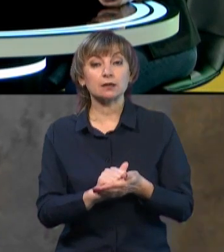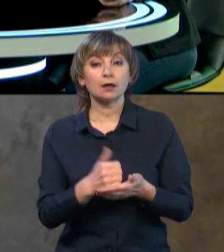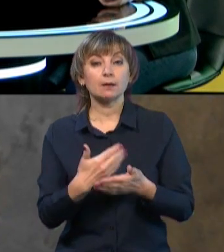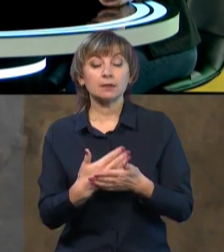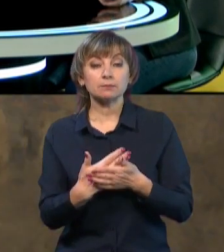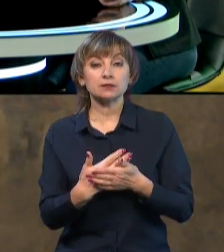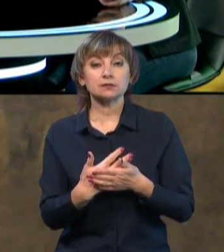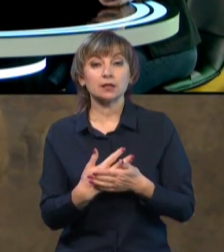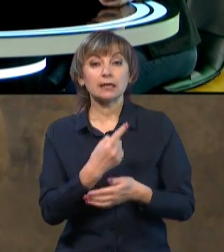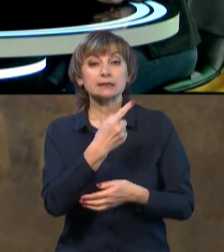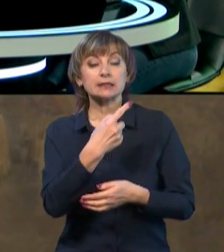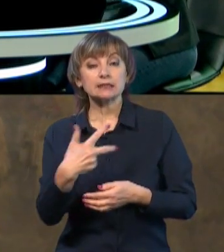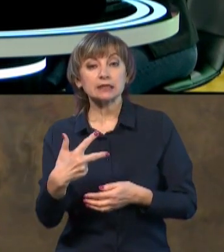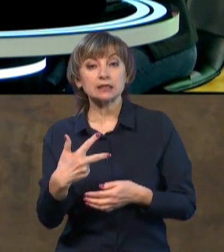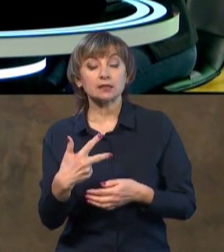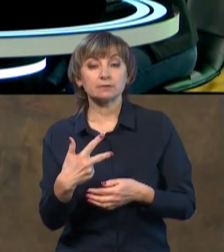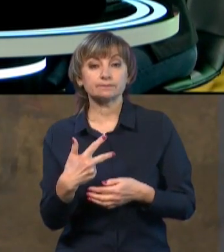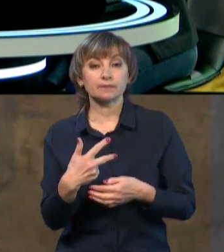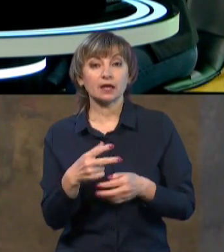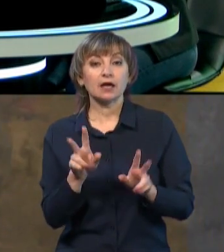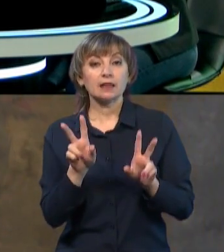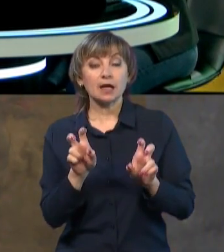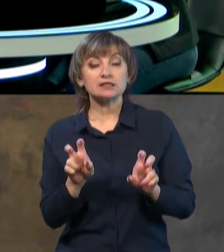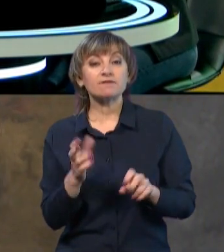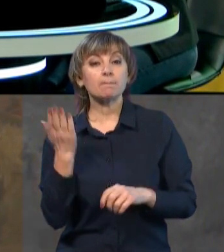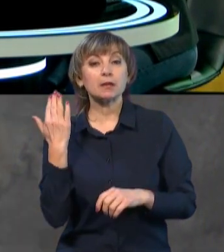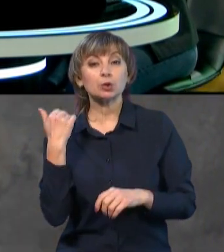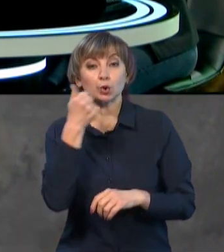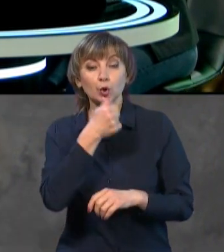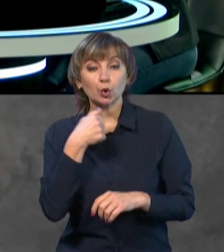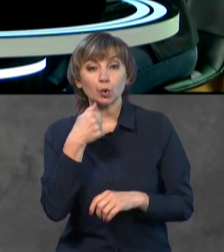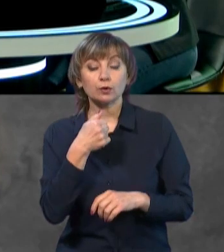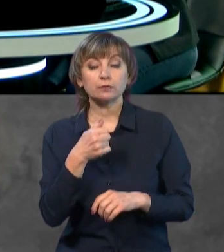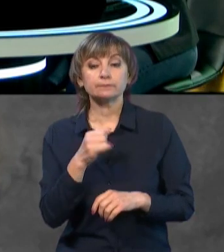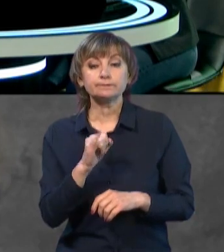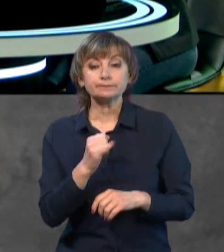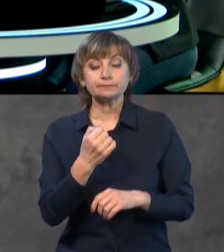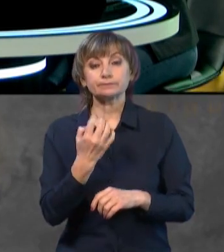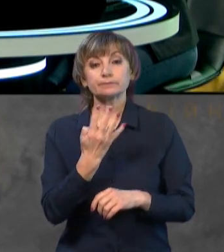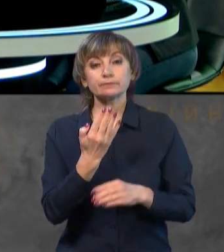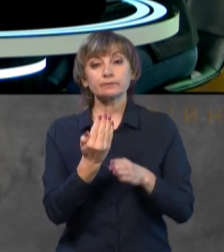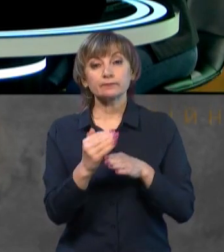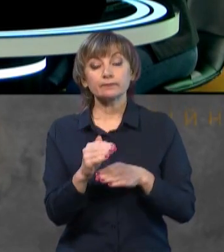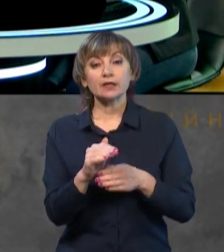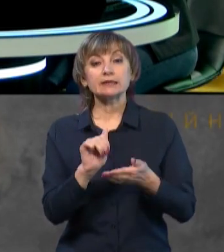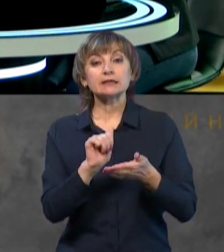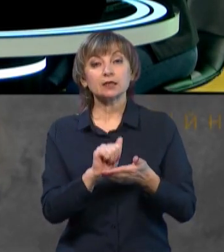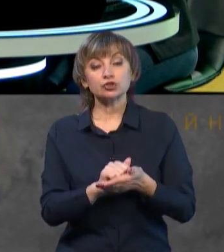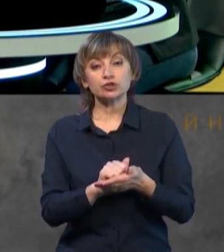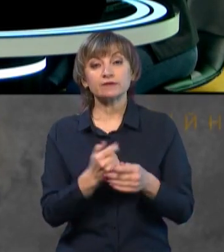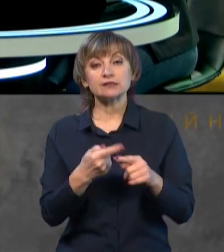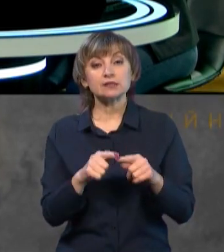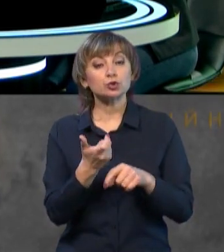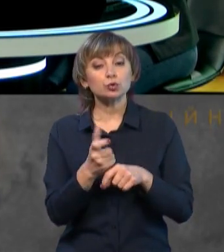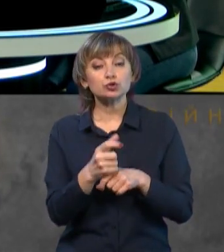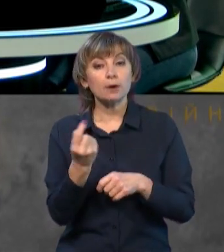приблизно третина від назв минулого року і четверта частина тиражів. Це дуже